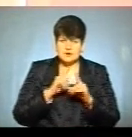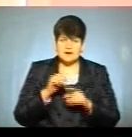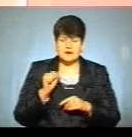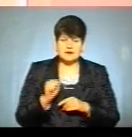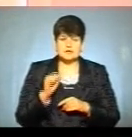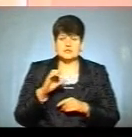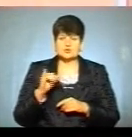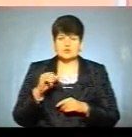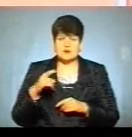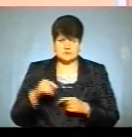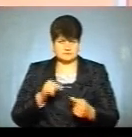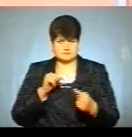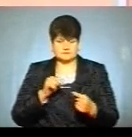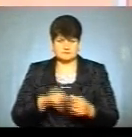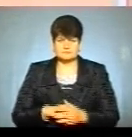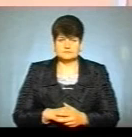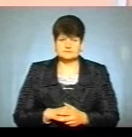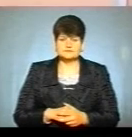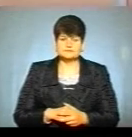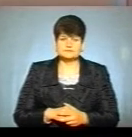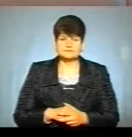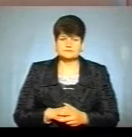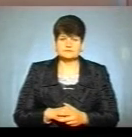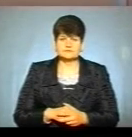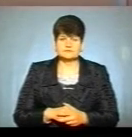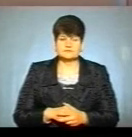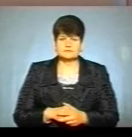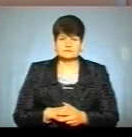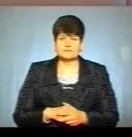Аліна Сухарська заперечила: оформлення